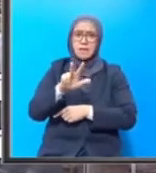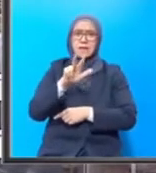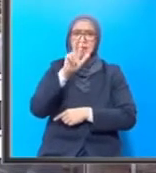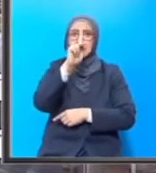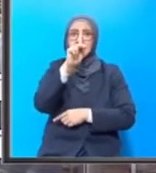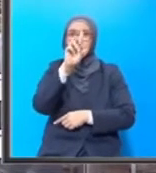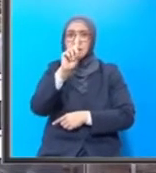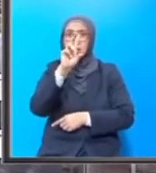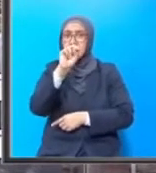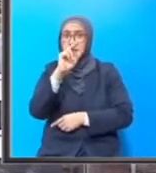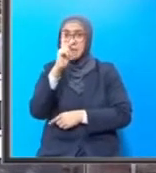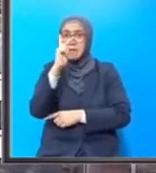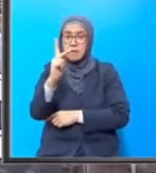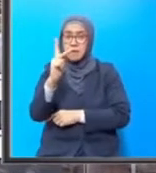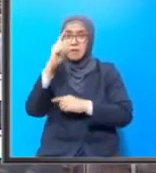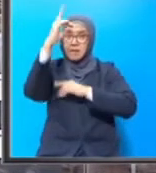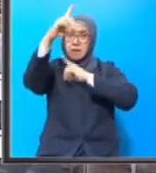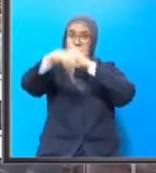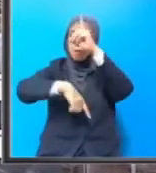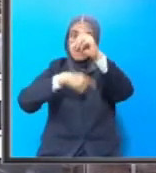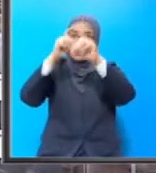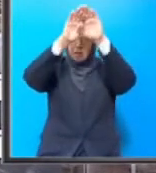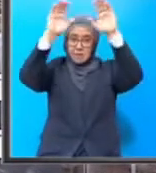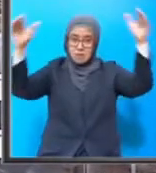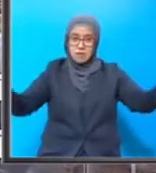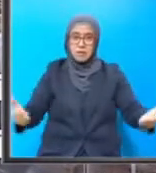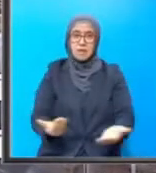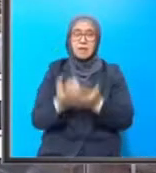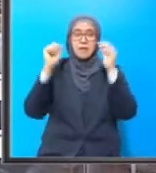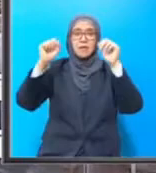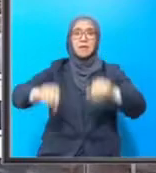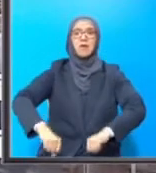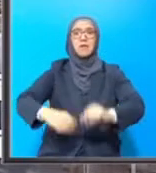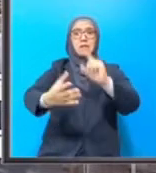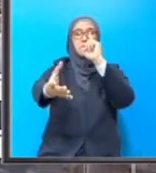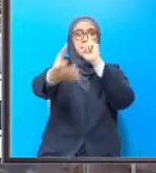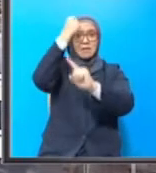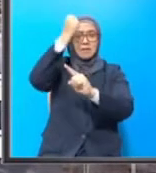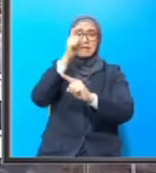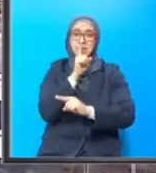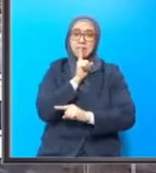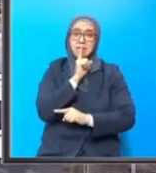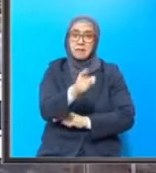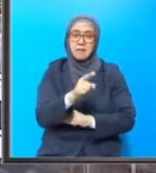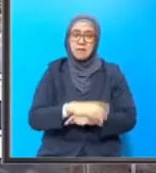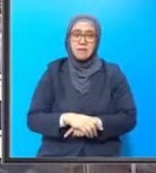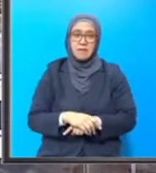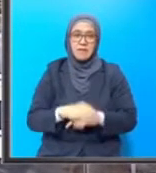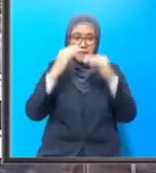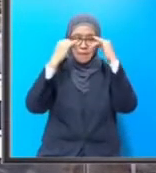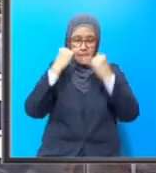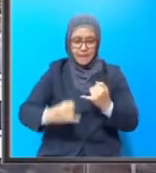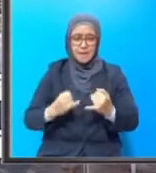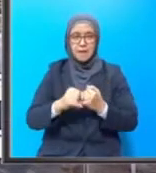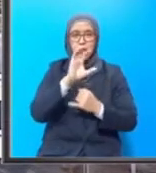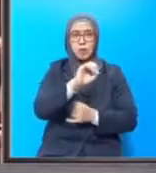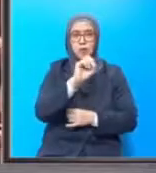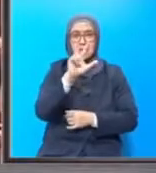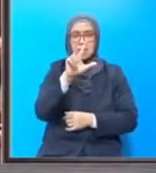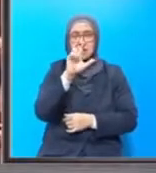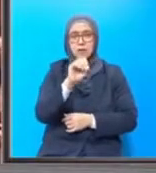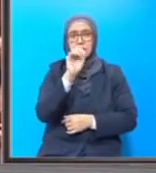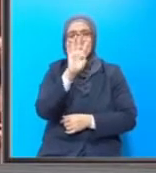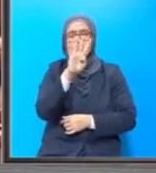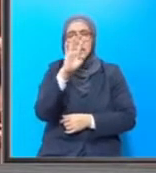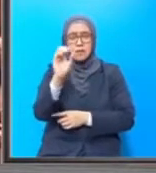Nyonya benar-benar menjadi realiti dan yang terakhir kosong 3040 dasar